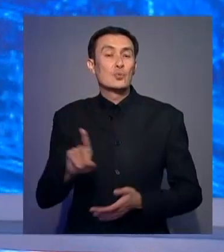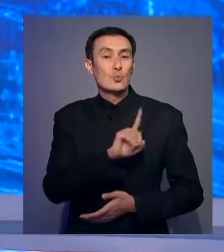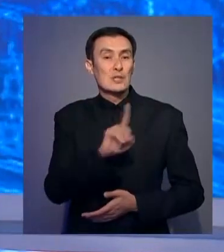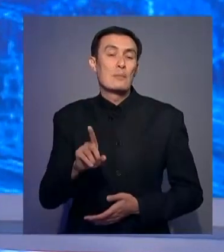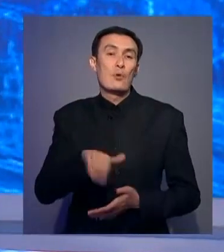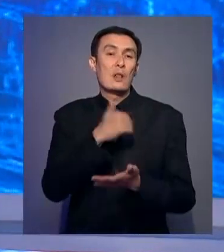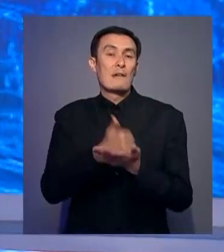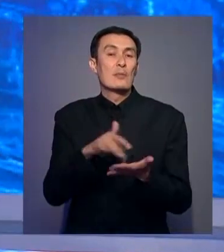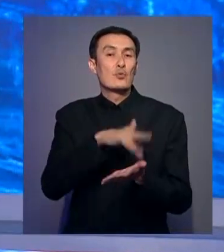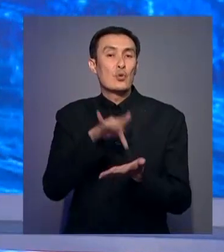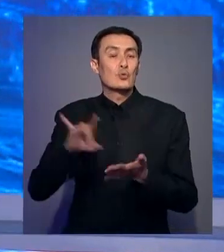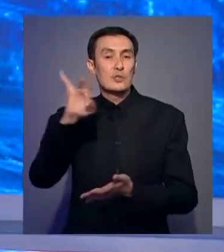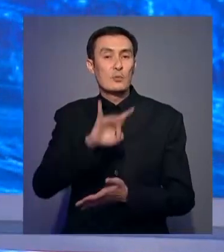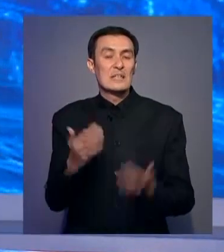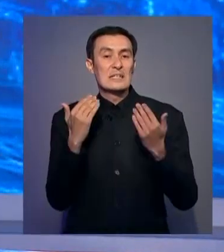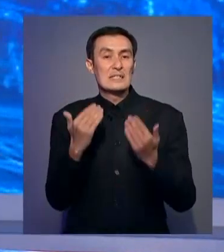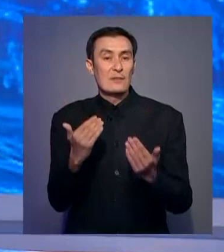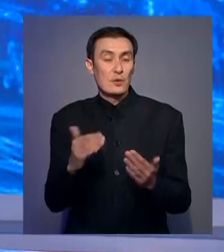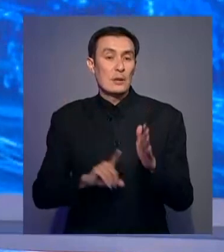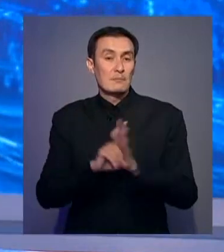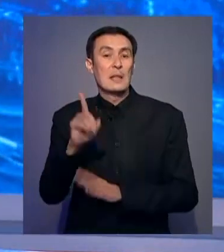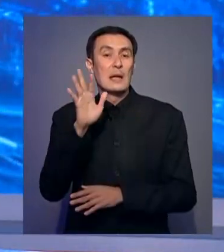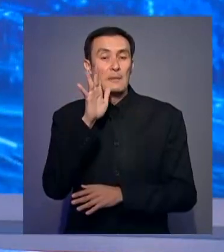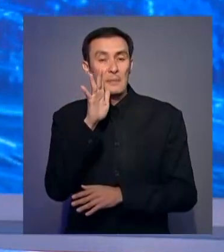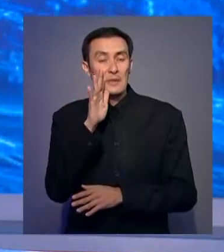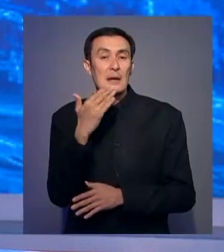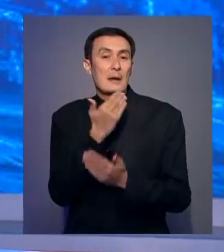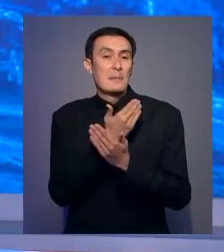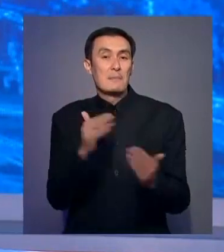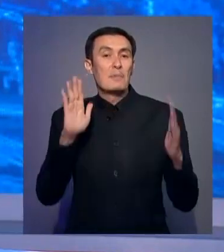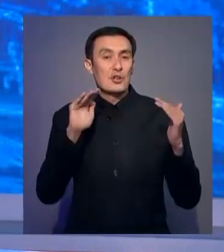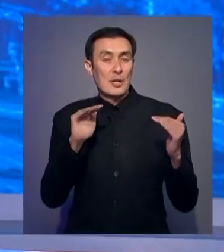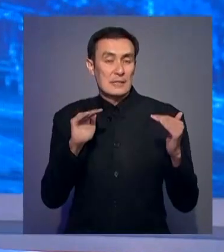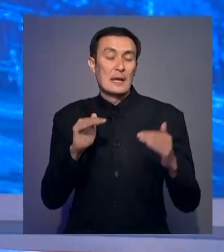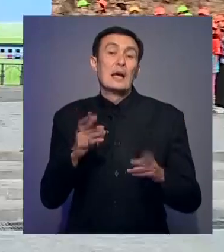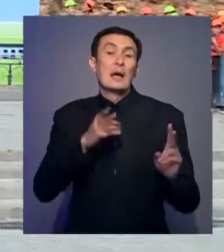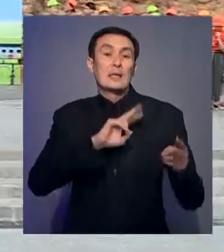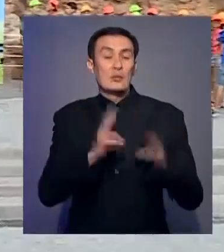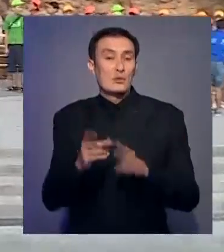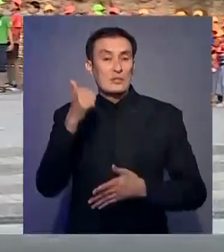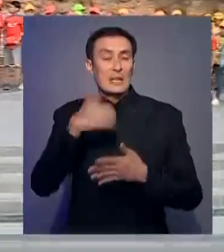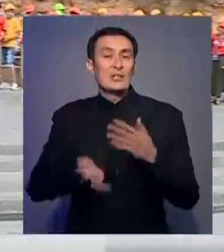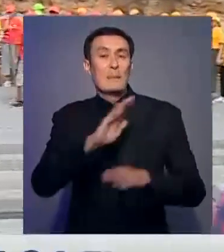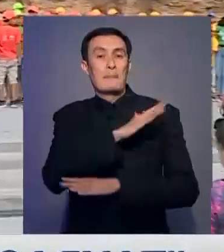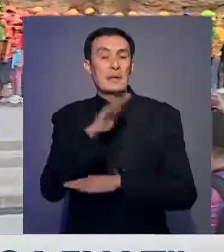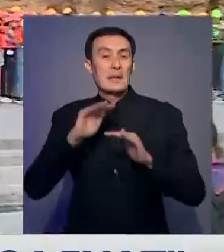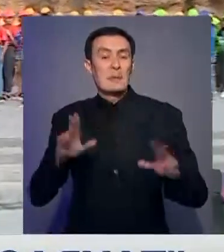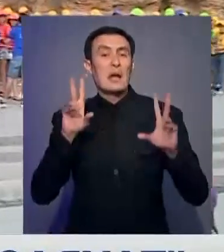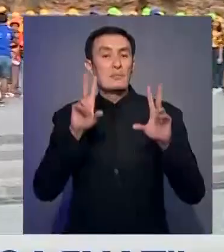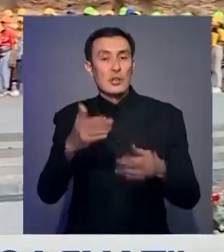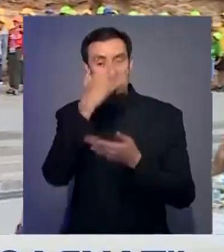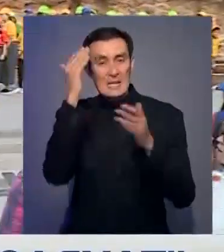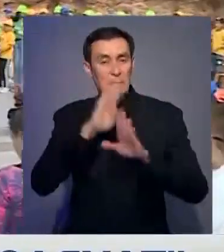по главному городу республики. Сегодня настал момент прощаться. Танцуя в столичном парке, ребята обещают